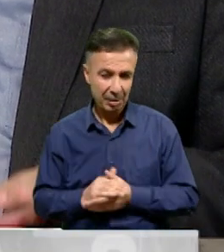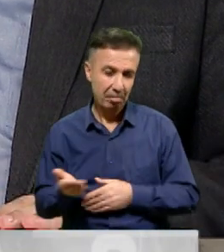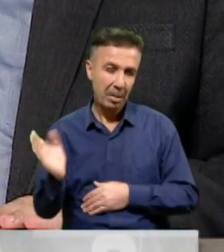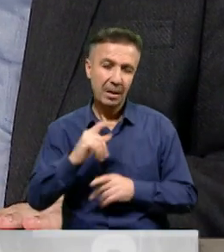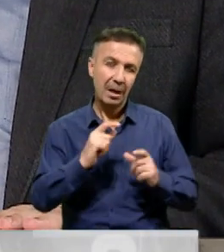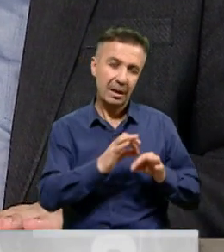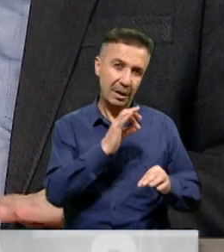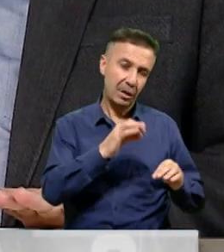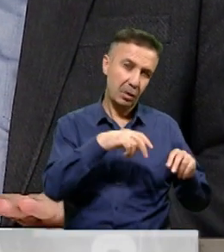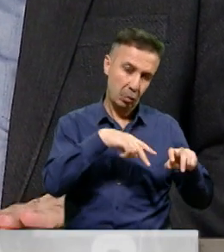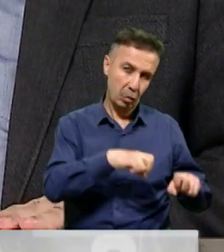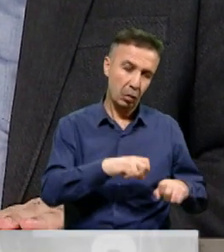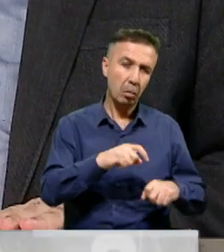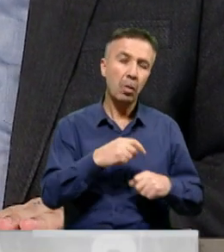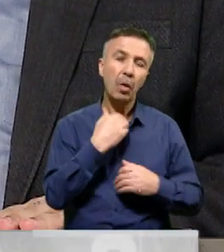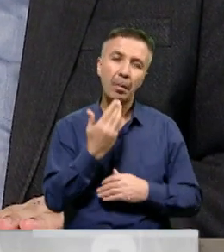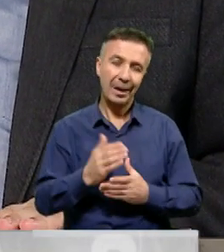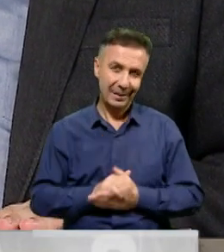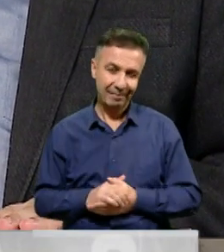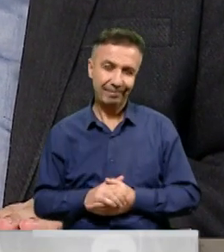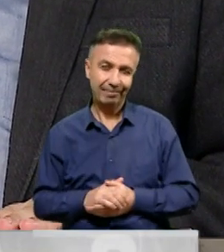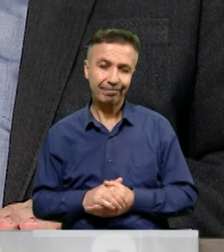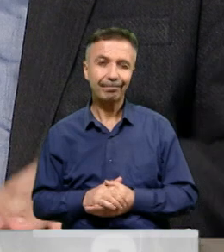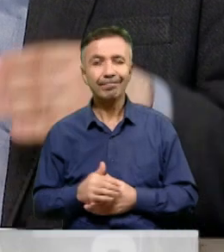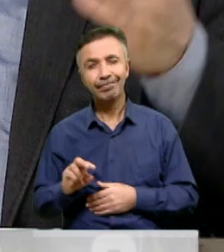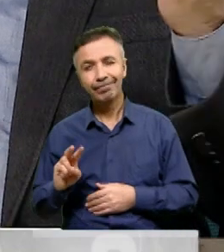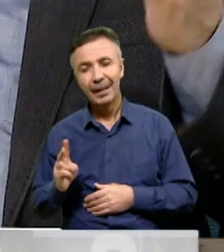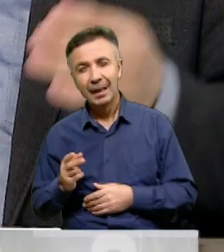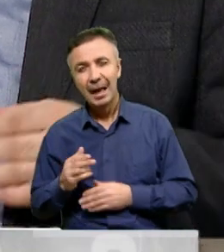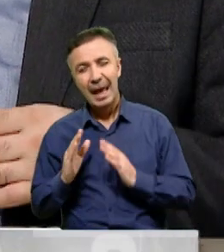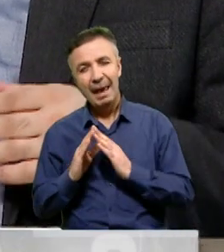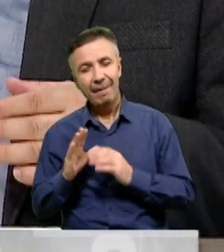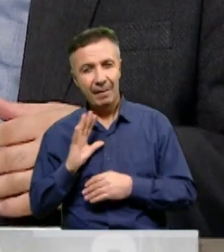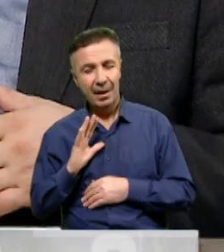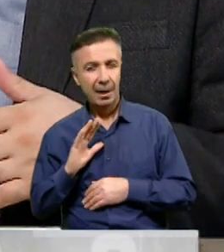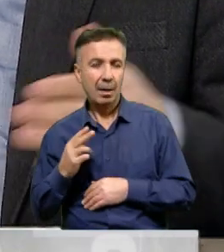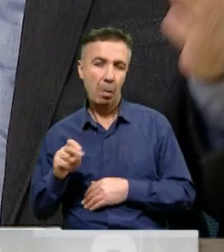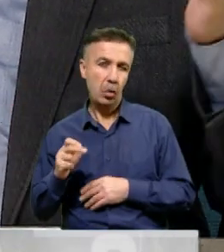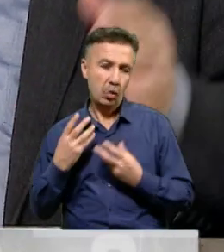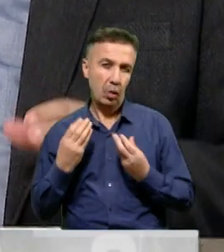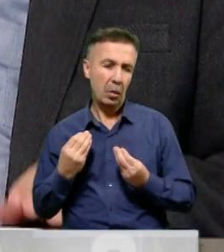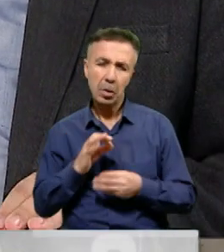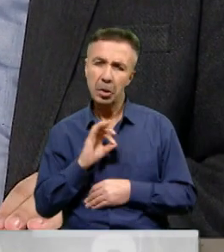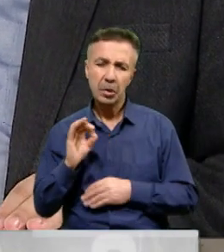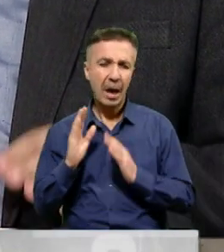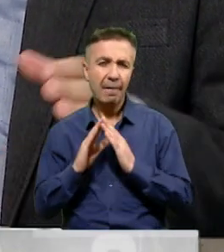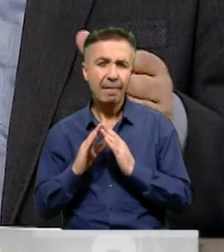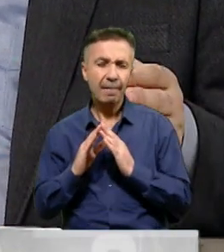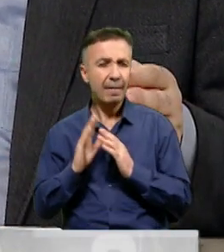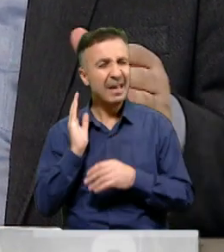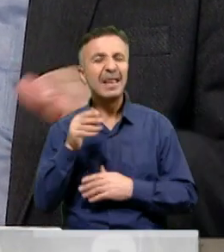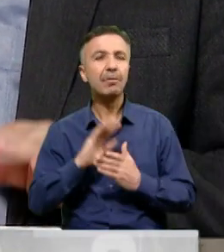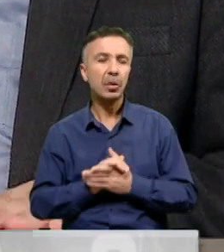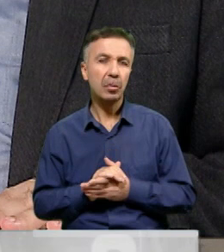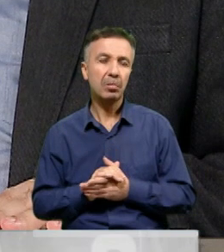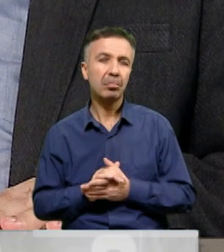oturuyor. Bu da sayılmıyor. Bu sayılmaz tabii. Ya da evi var, boş duruyor. Yani hiç kullanmıyor. Harabe